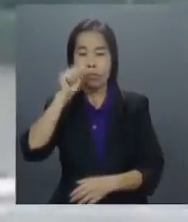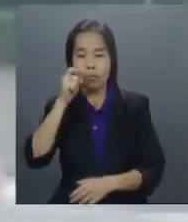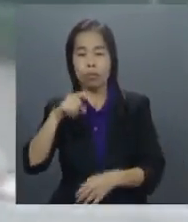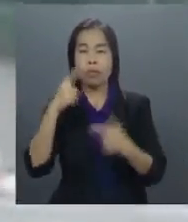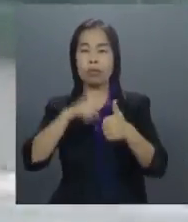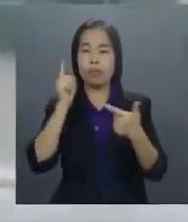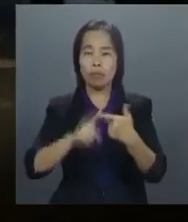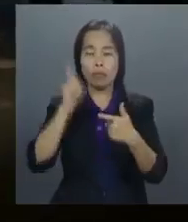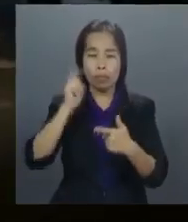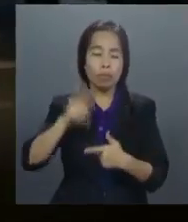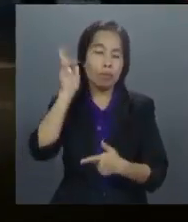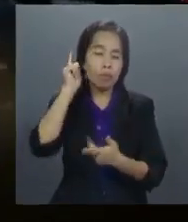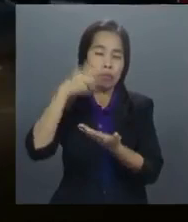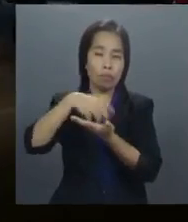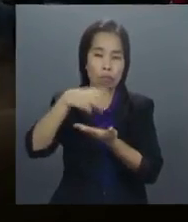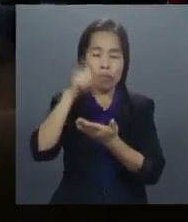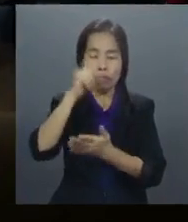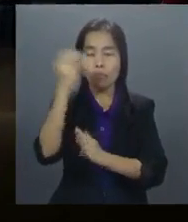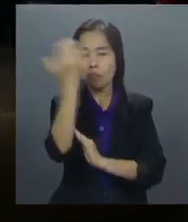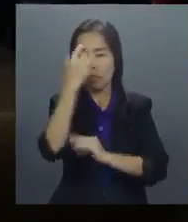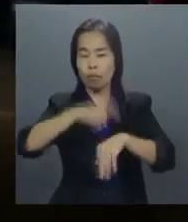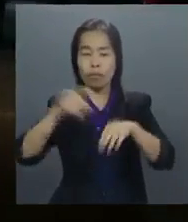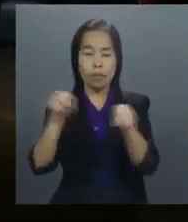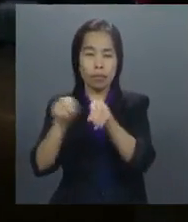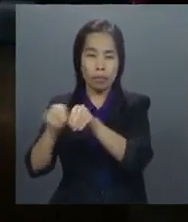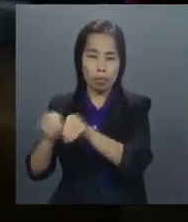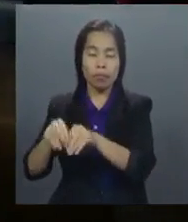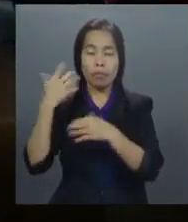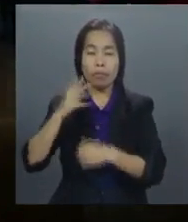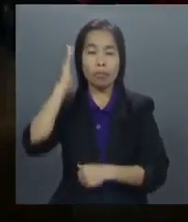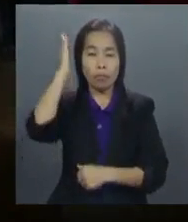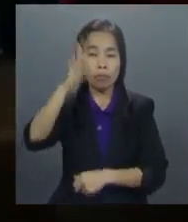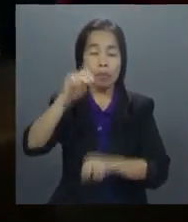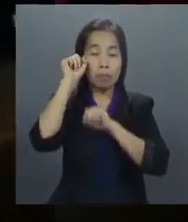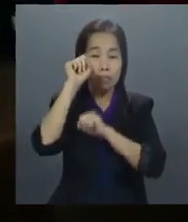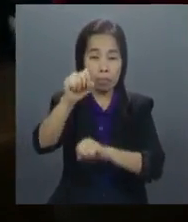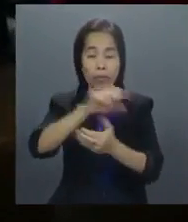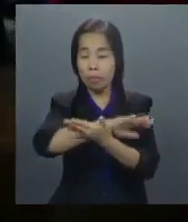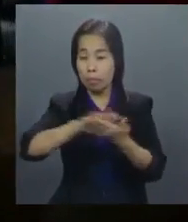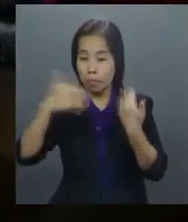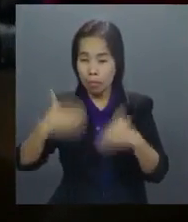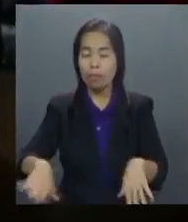การรายงานข่าวสารอย่างใกล้ชิดจนกว่าจะมีการประกาศสถานการณ์ทุกอย่างเข้าสู่ภาวะปกติ